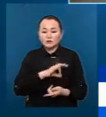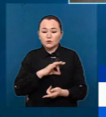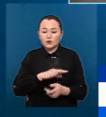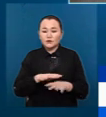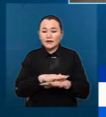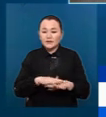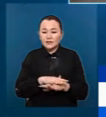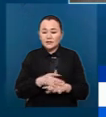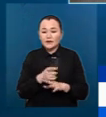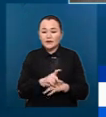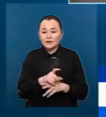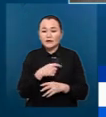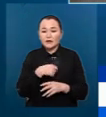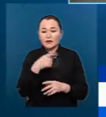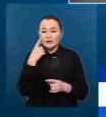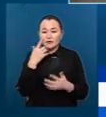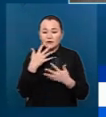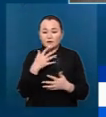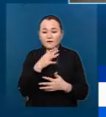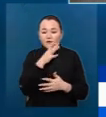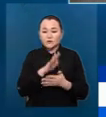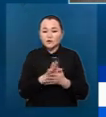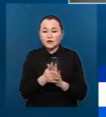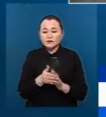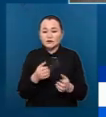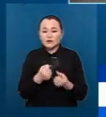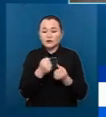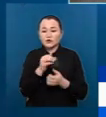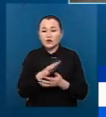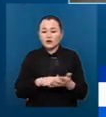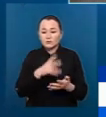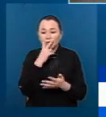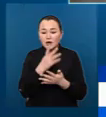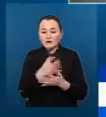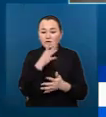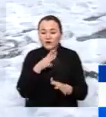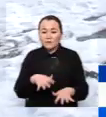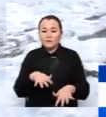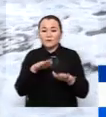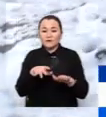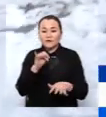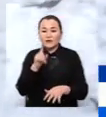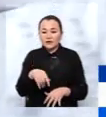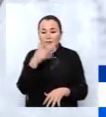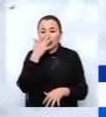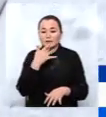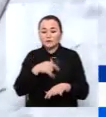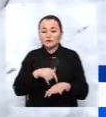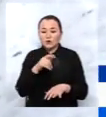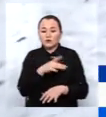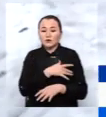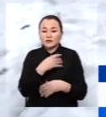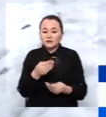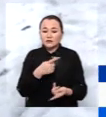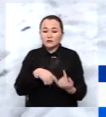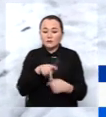Я предполагаю, что эта аварийная ситуация скажется и в дальнейшем во время паводков и летом. Предприятие-услугодатель должно